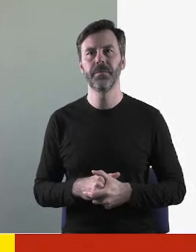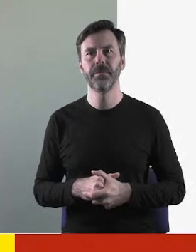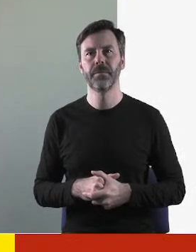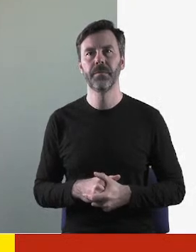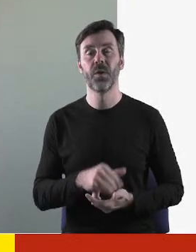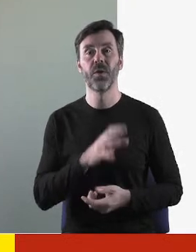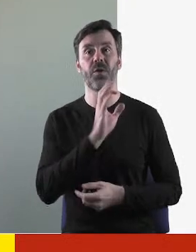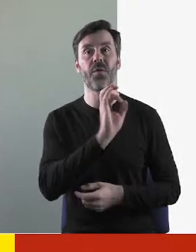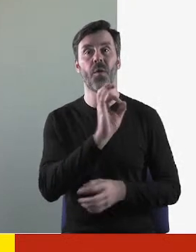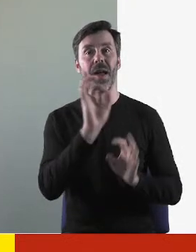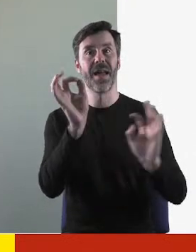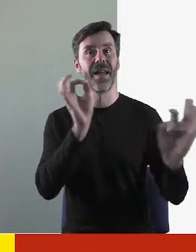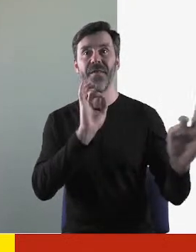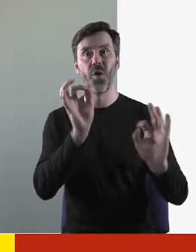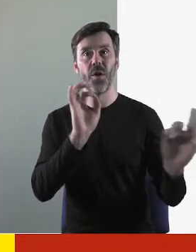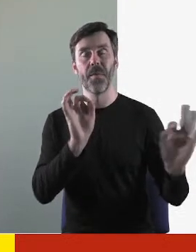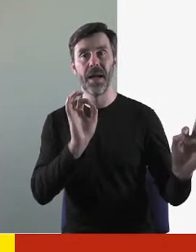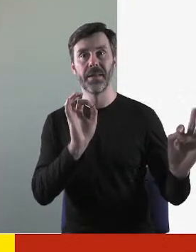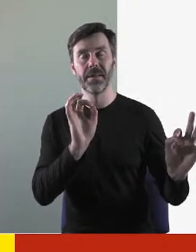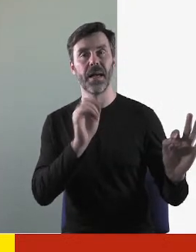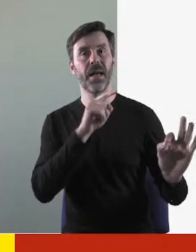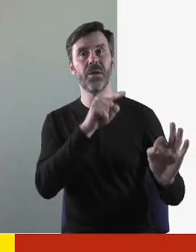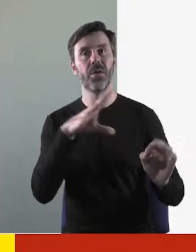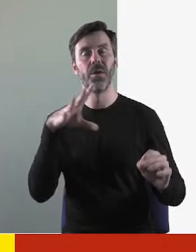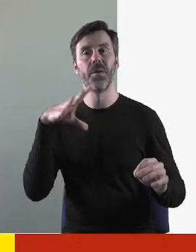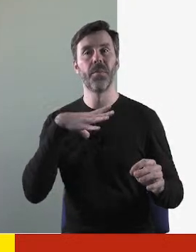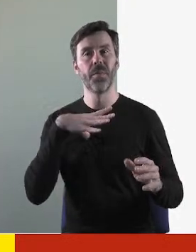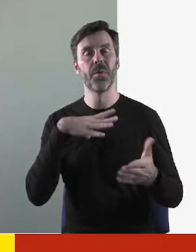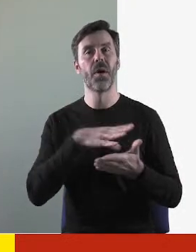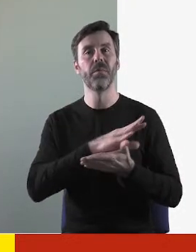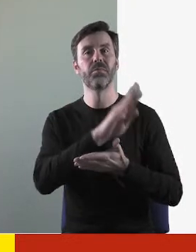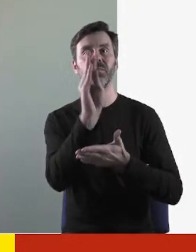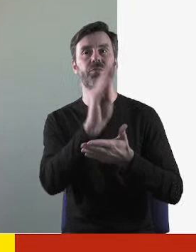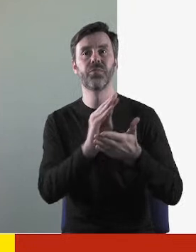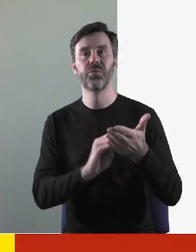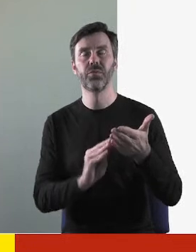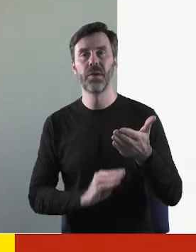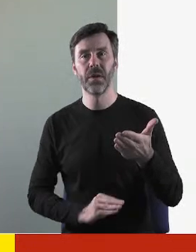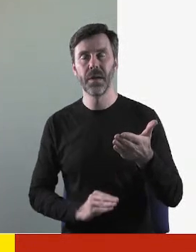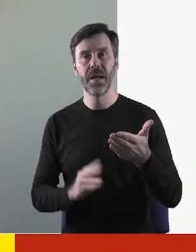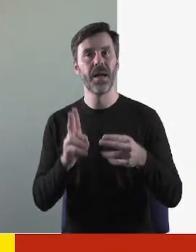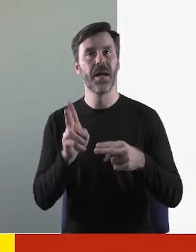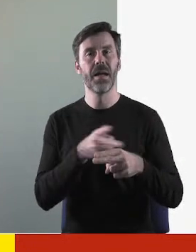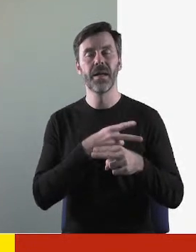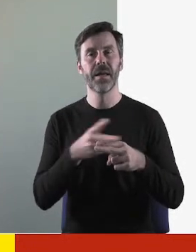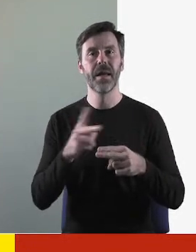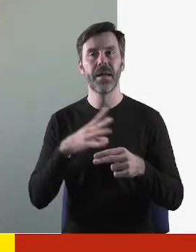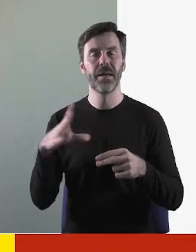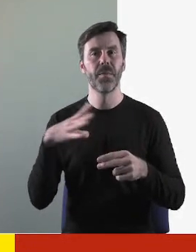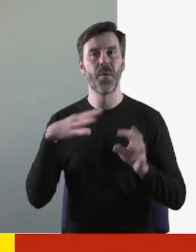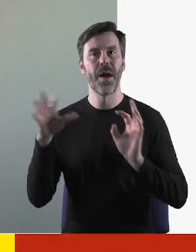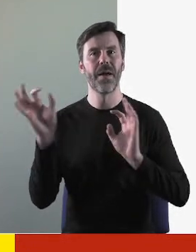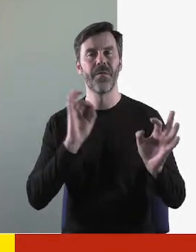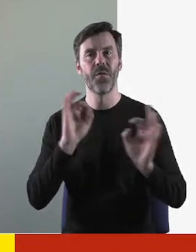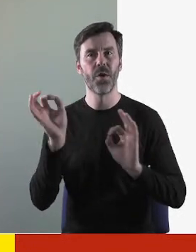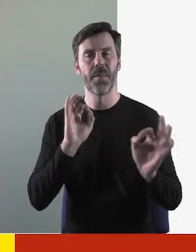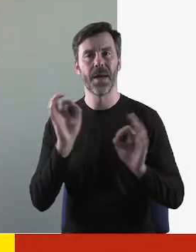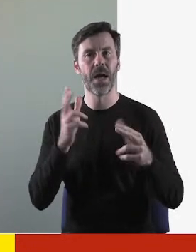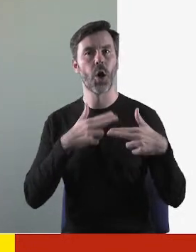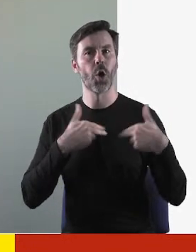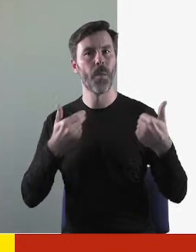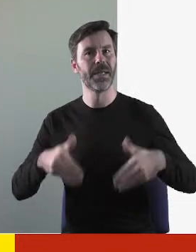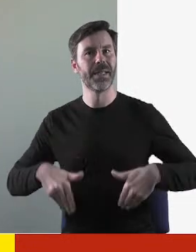była to informacja sporządzona według stanu na dzień przed Komisją